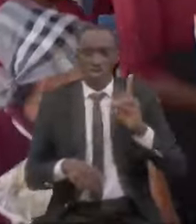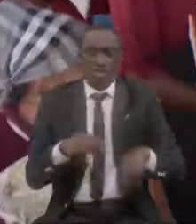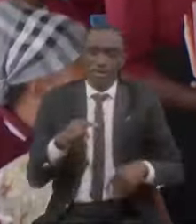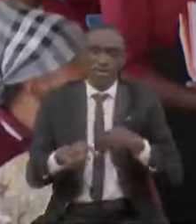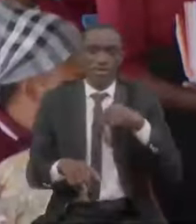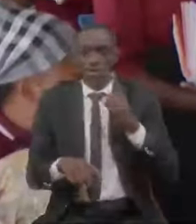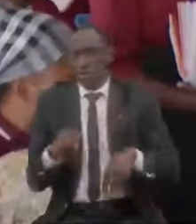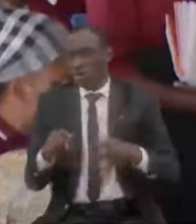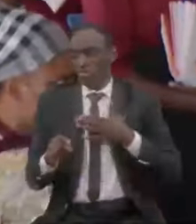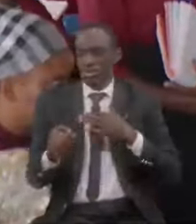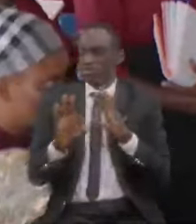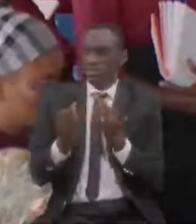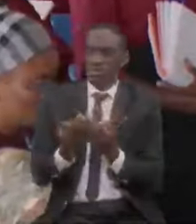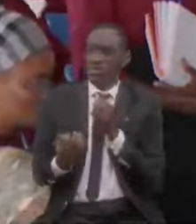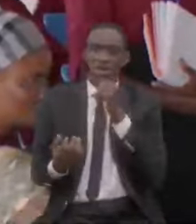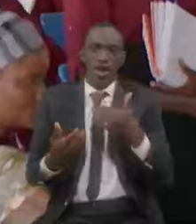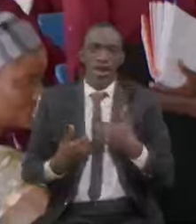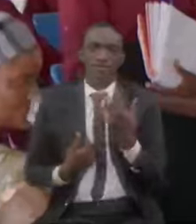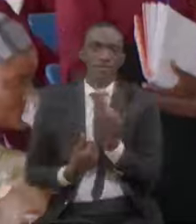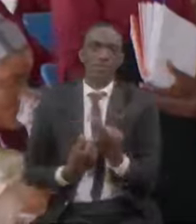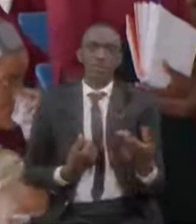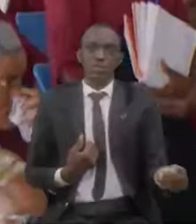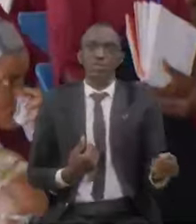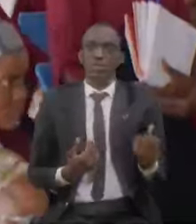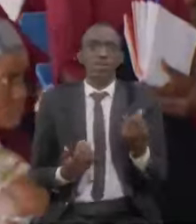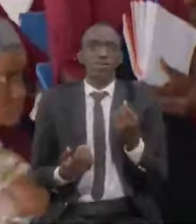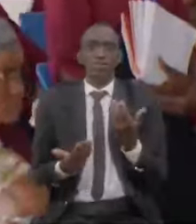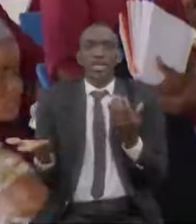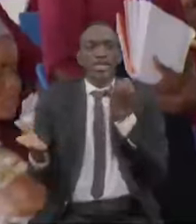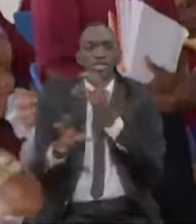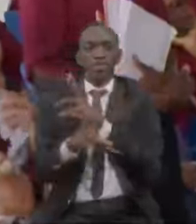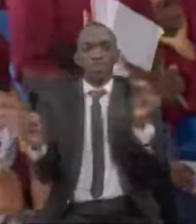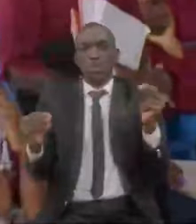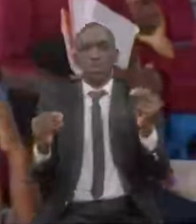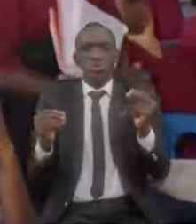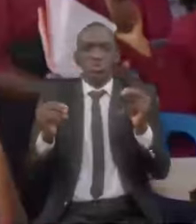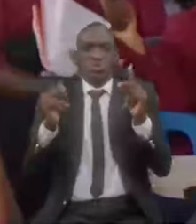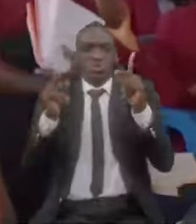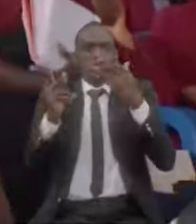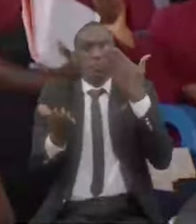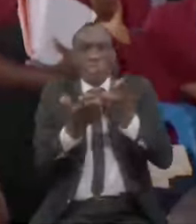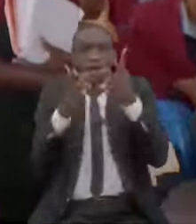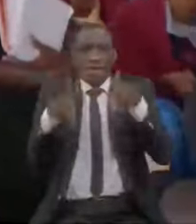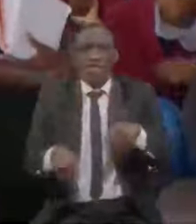ma famille n'a pas les ressources et il n'y a pas de héros dans mon histoire,